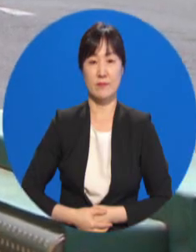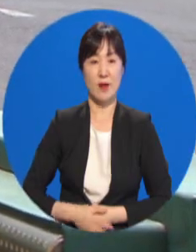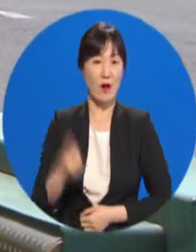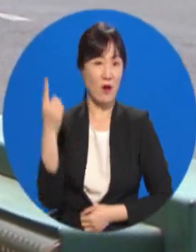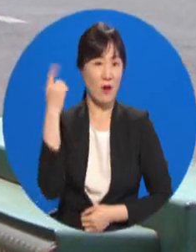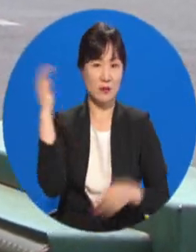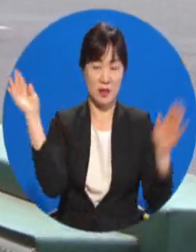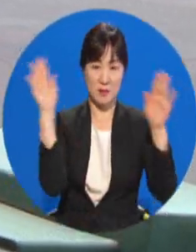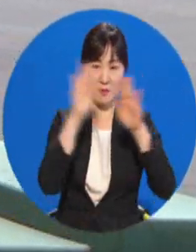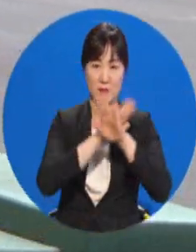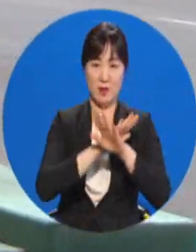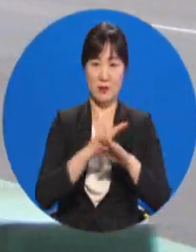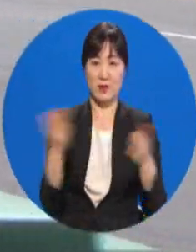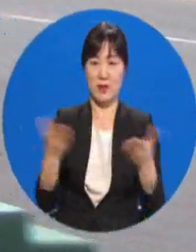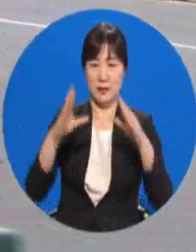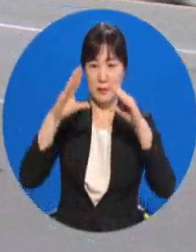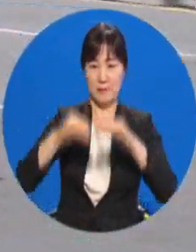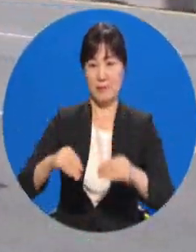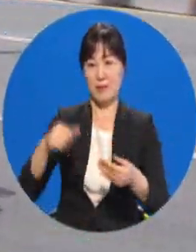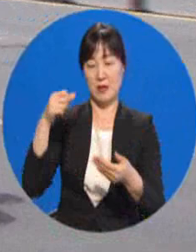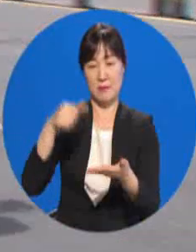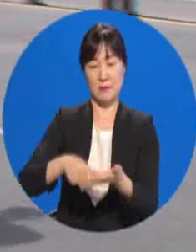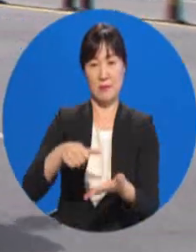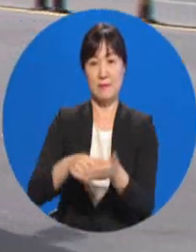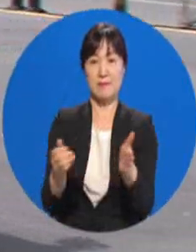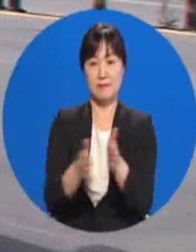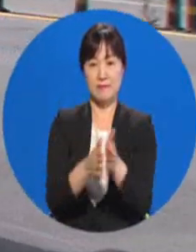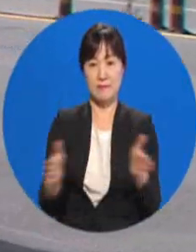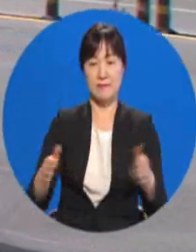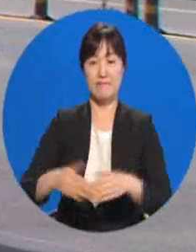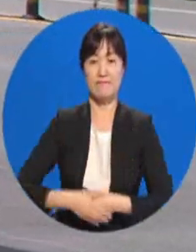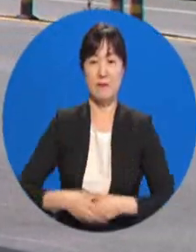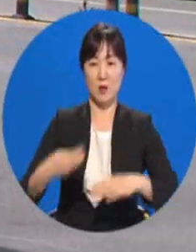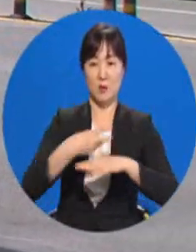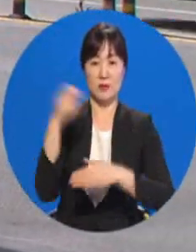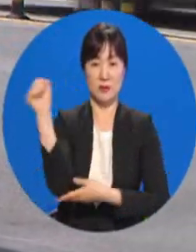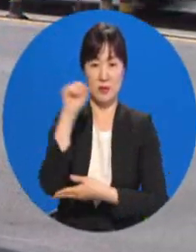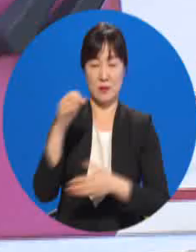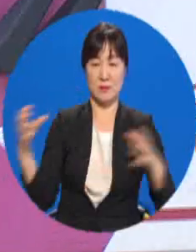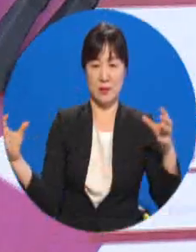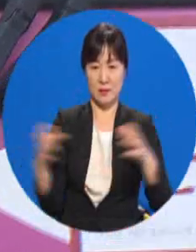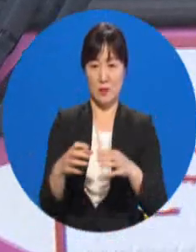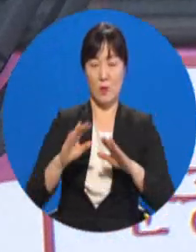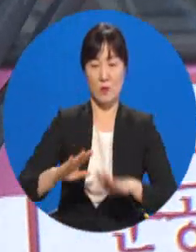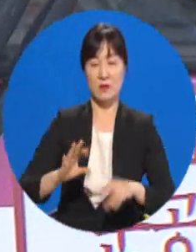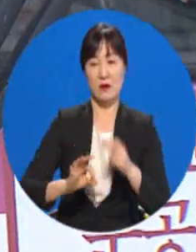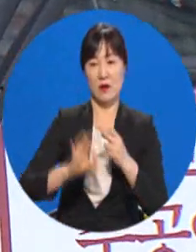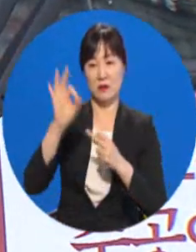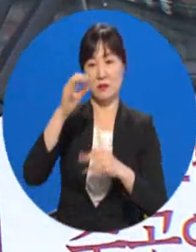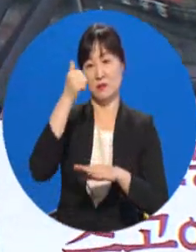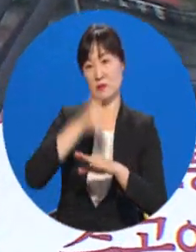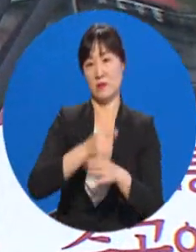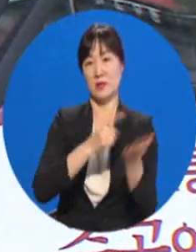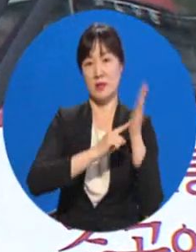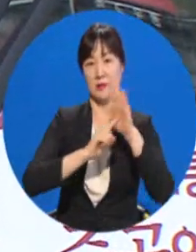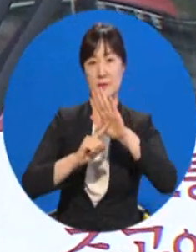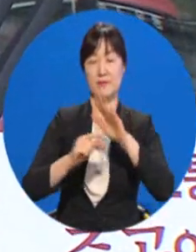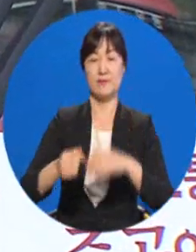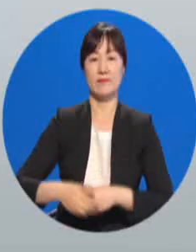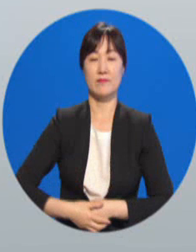어제 저녁 총파업 찬반 투표에 들어간 전남 동부 지역 시내버스 운송노조가 오늘 아침 결과를